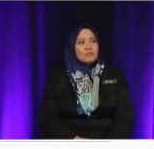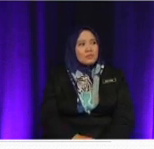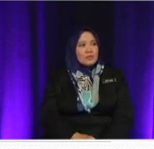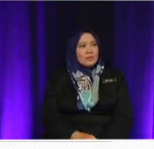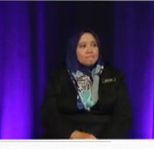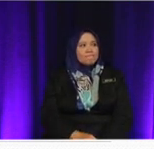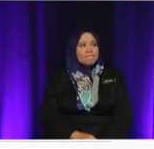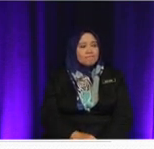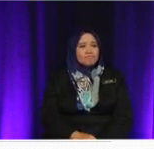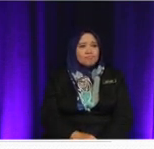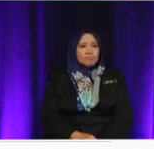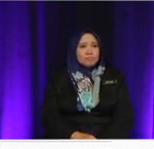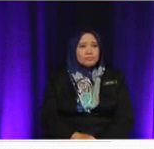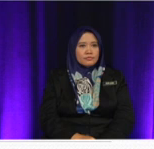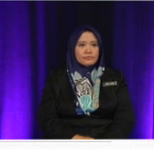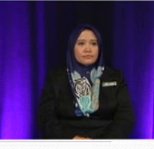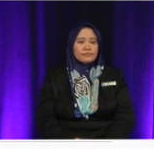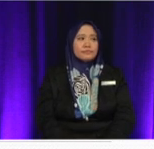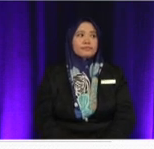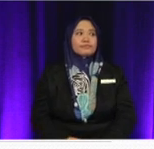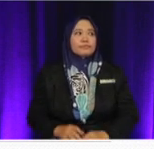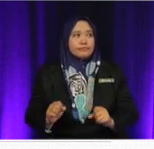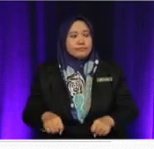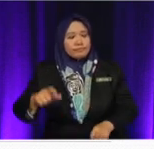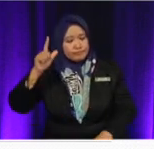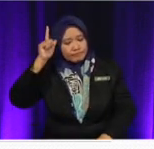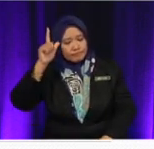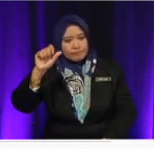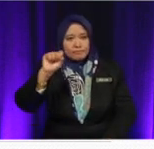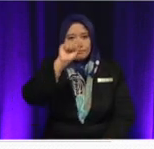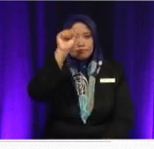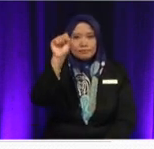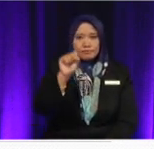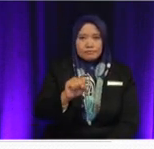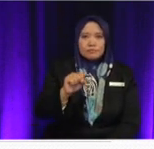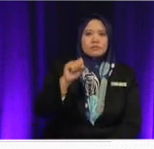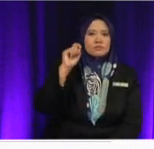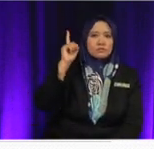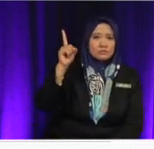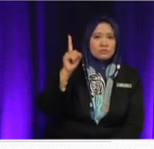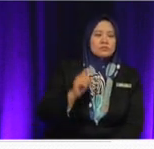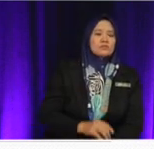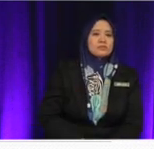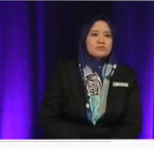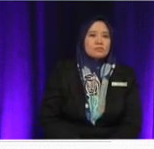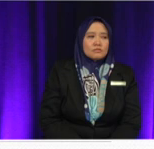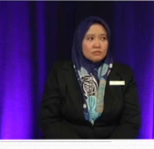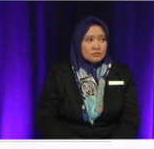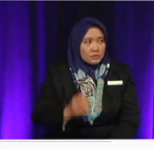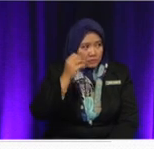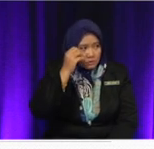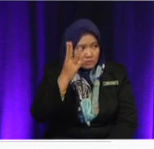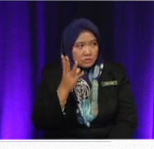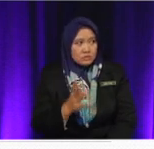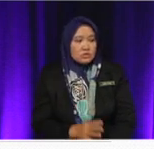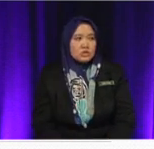3 markah. Kemudian gaya kepimpinan Encik Fauzi dan kelemahannya. Nyatakan gaya kepimpinan Encik Fauzi dan